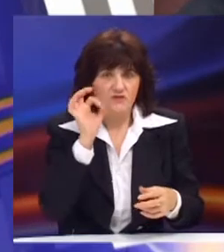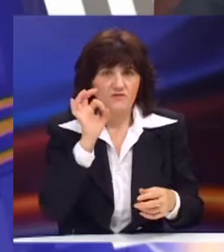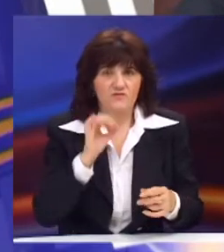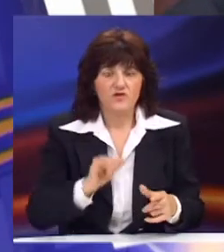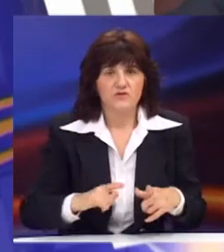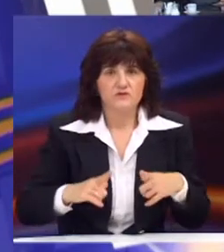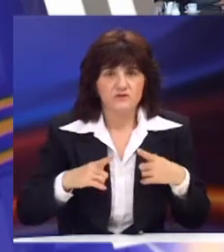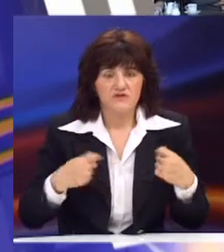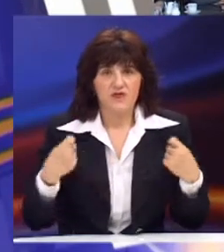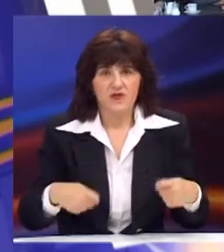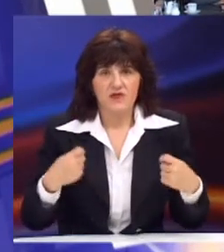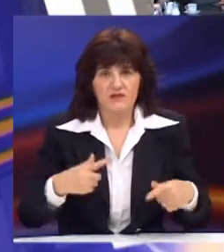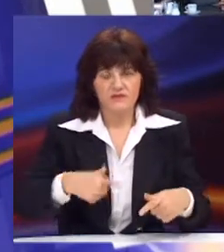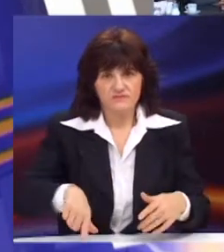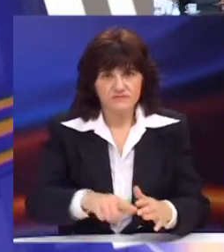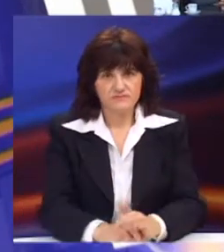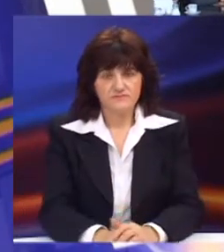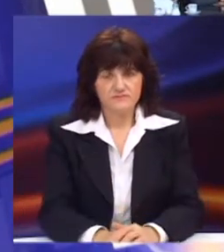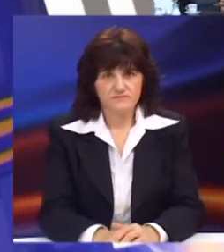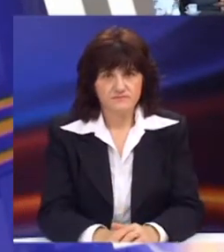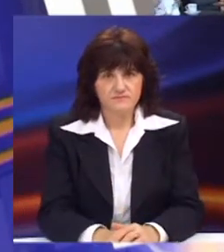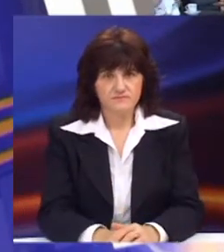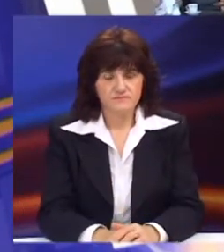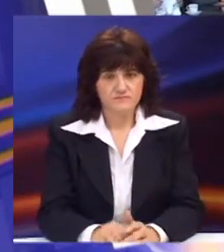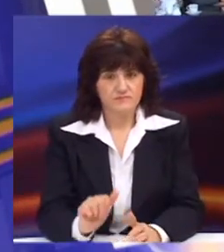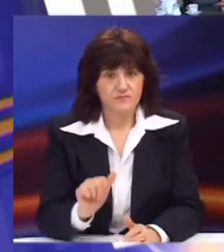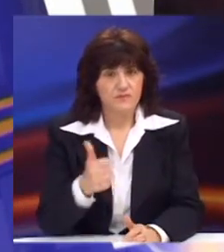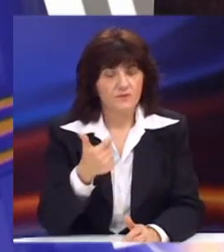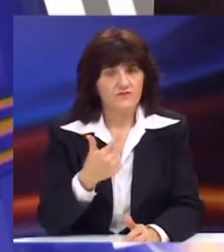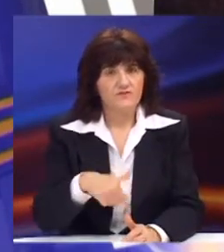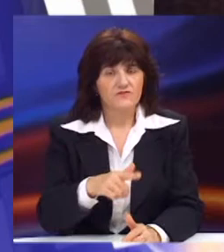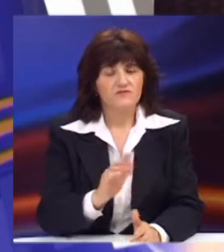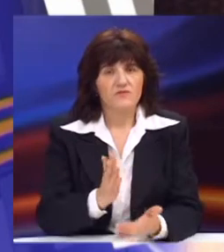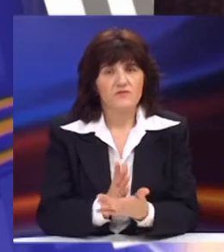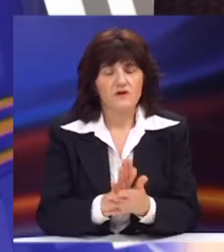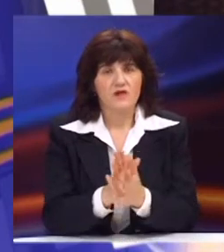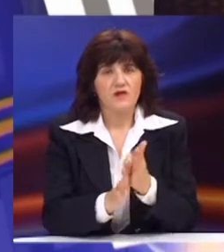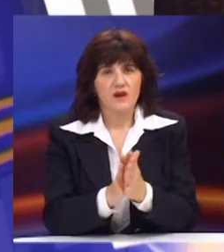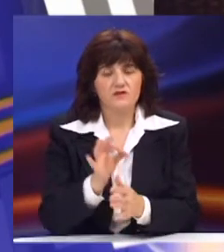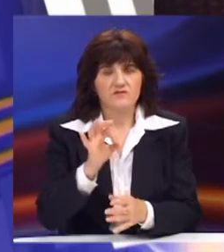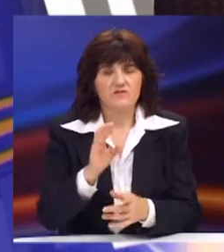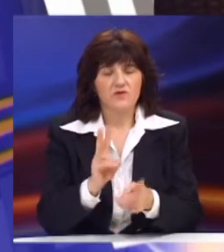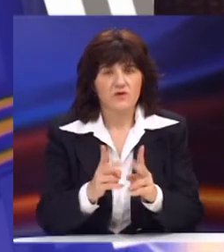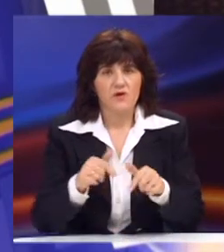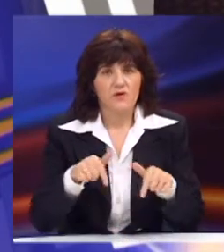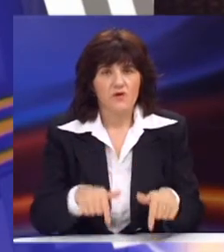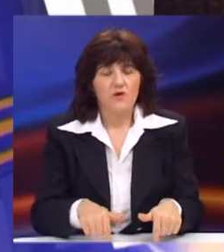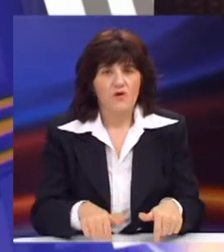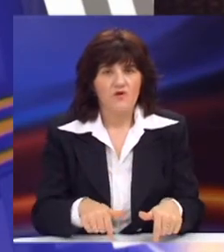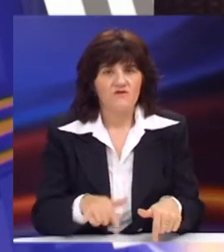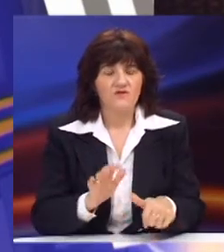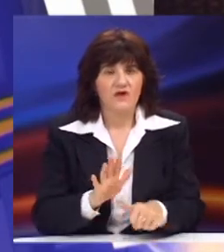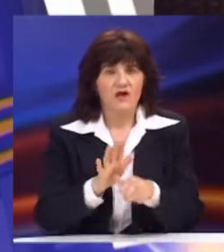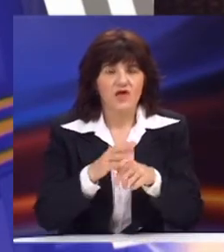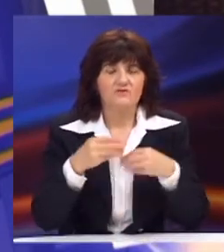o funkcionisanju demokratske lokalne samouprave. Prvenstveno smo razgovarali o sistemu upravljanja